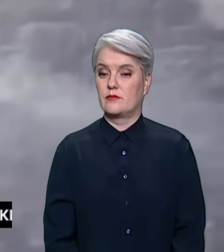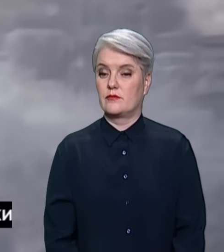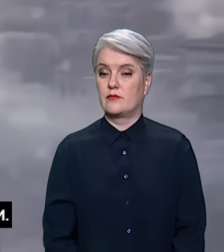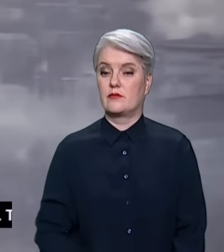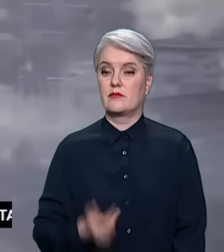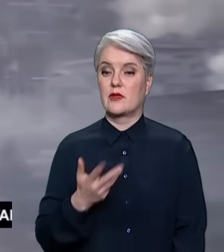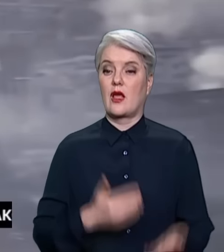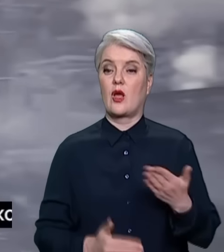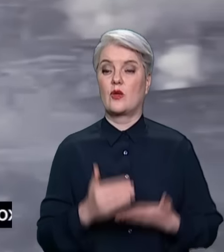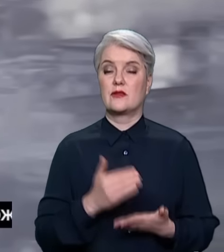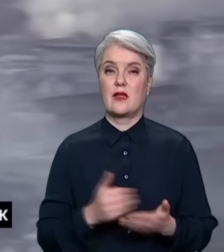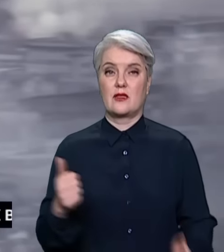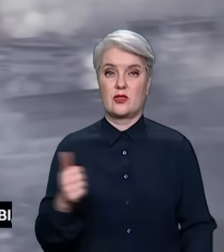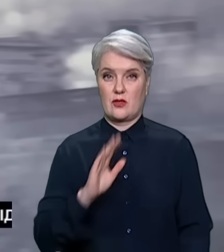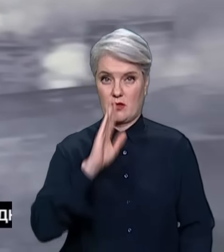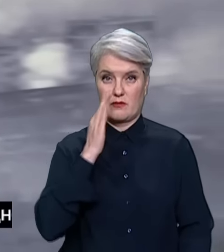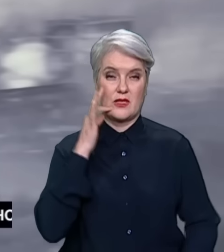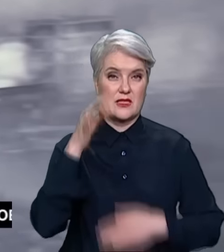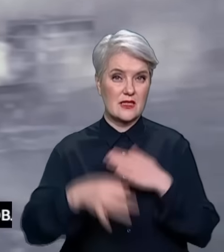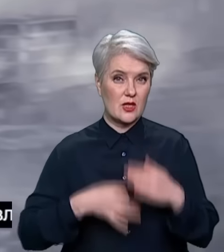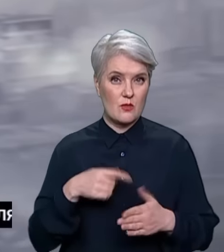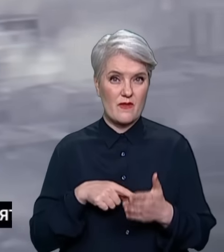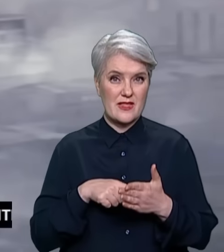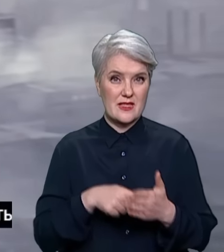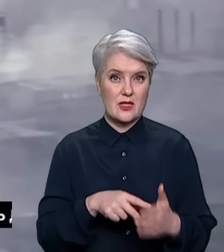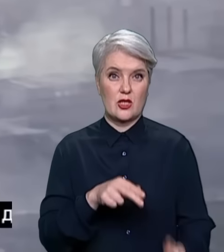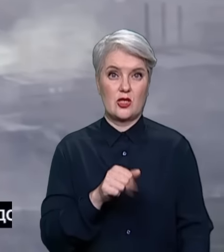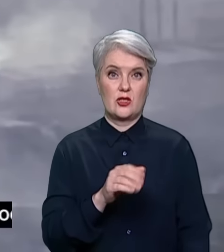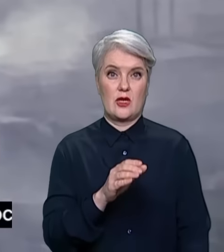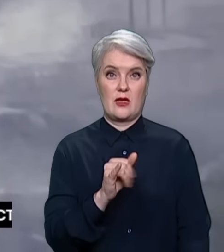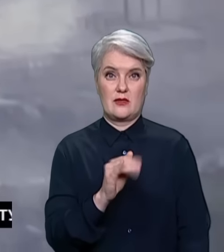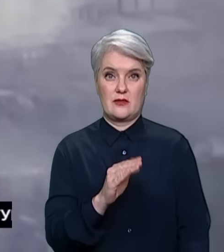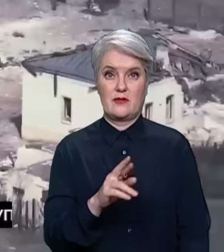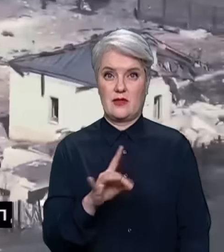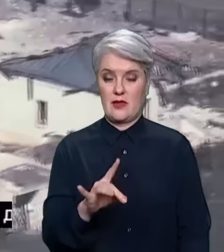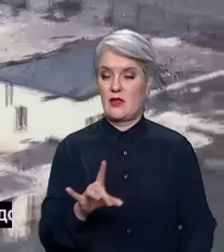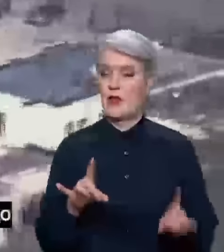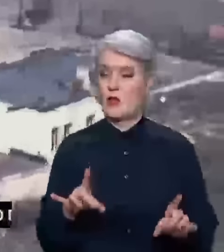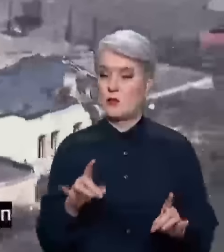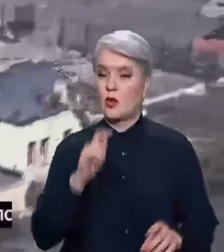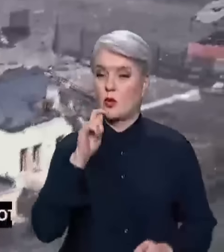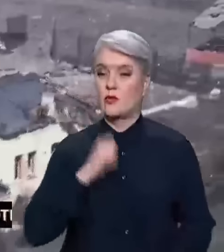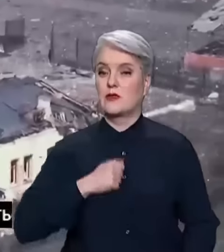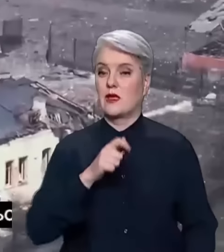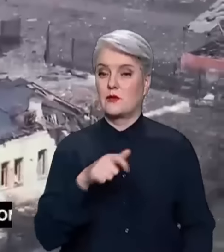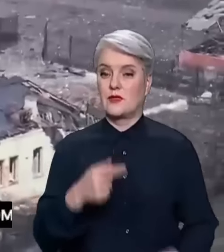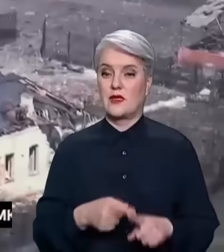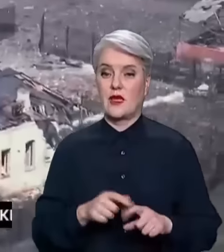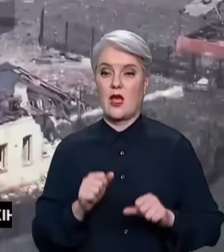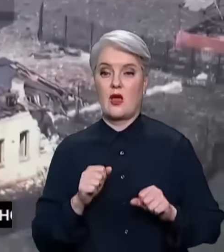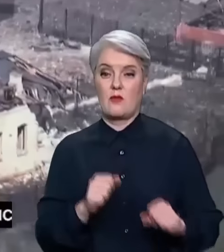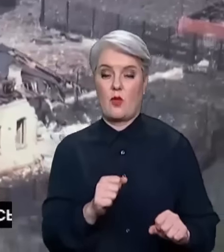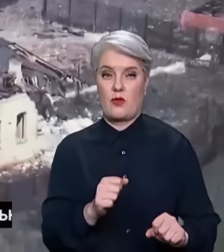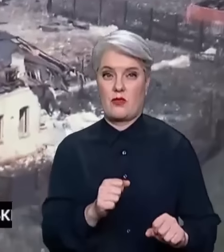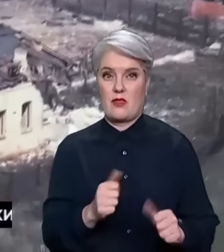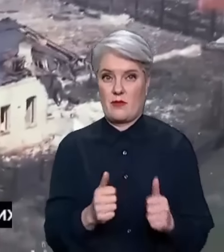Кілька останніх тижнів окупанти практично цілодобово тиснуть на Часів-Яр, розповідають Суспільному українські бійці, які боронять підступи